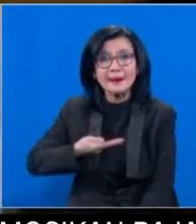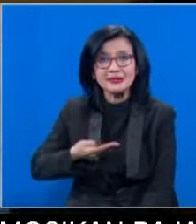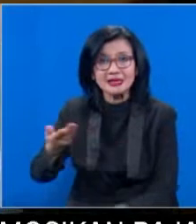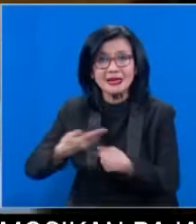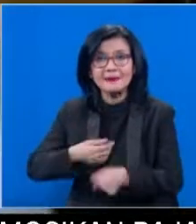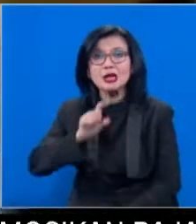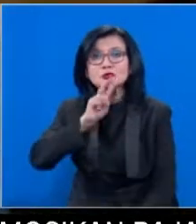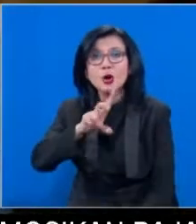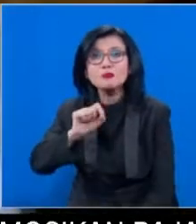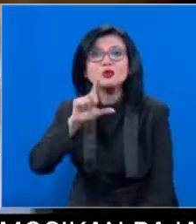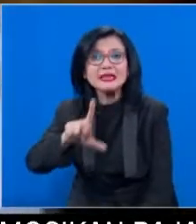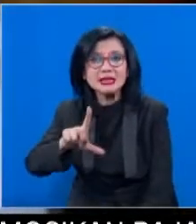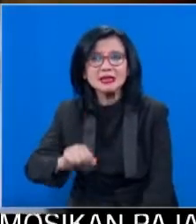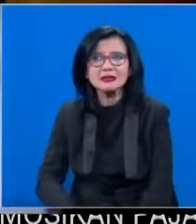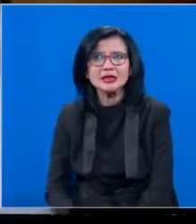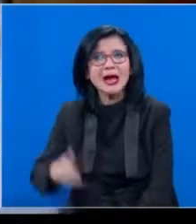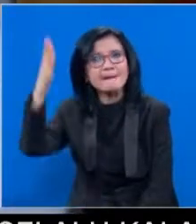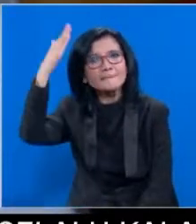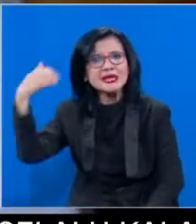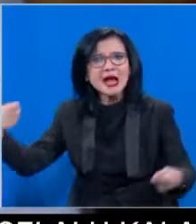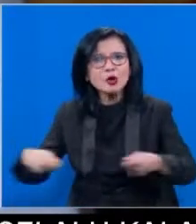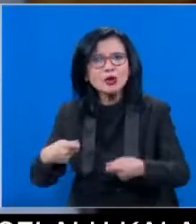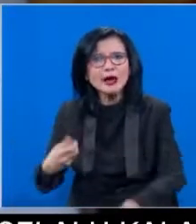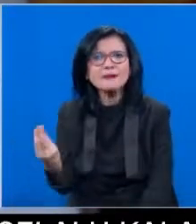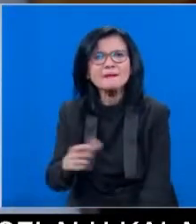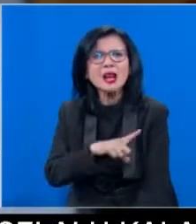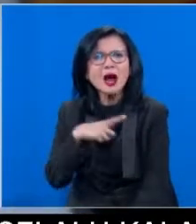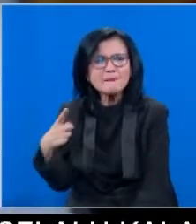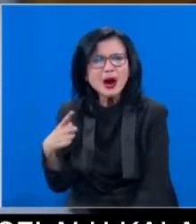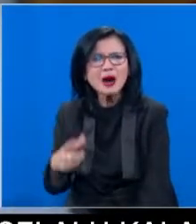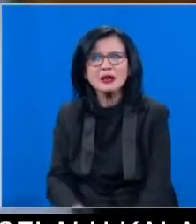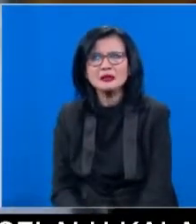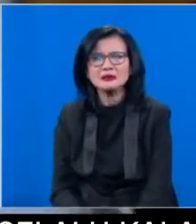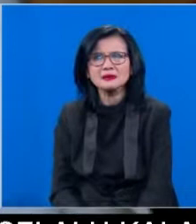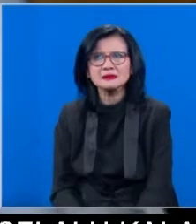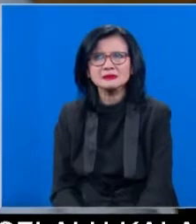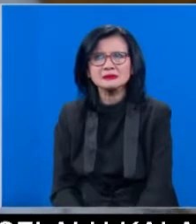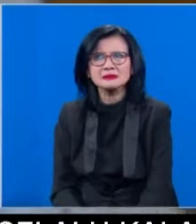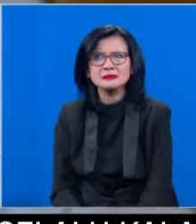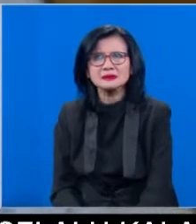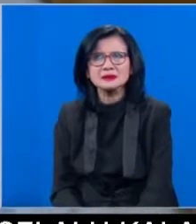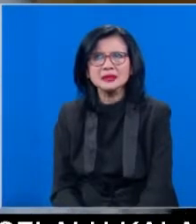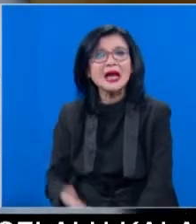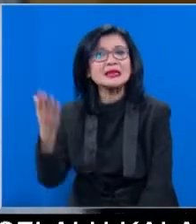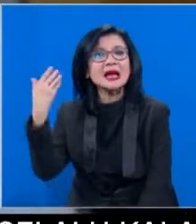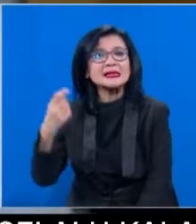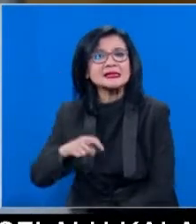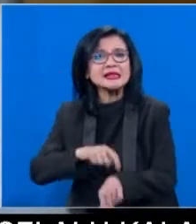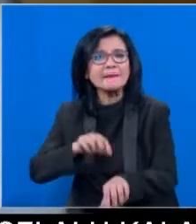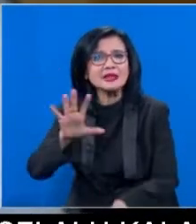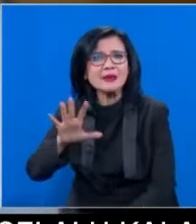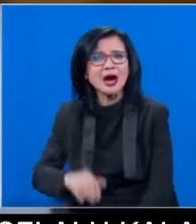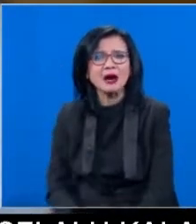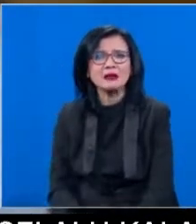minyak goreng Sudah berapa lama ini pak saya udah tadi jam lima